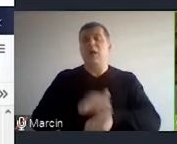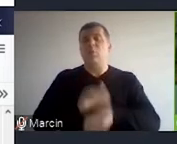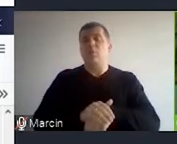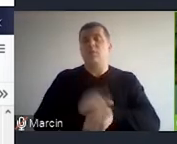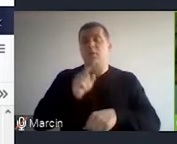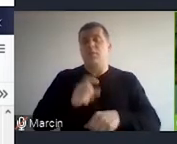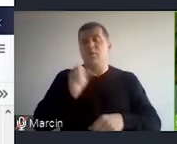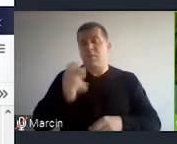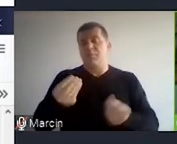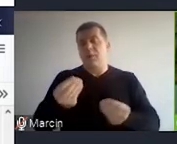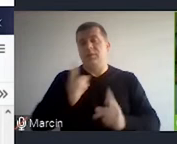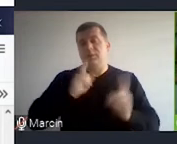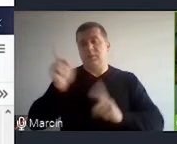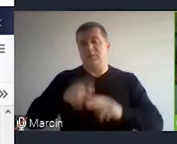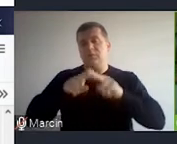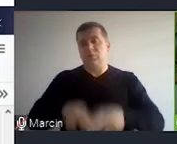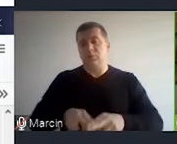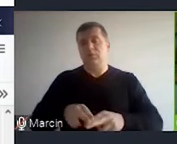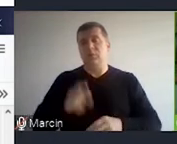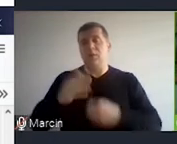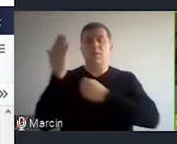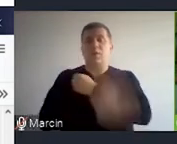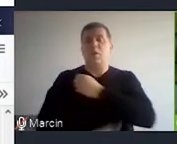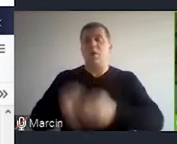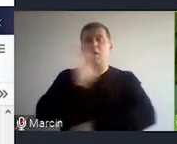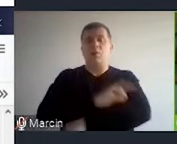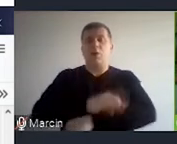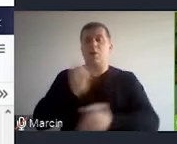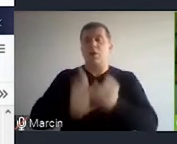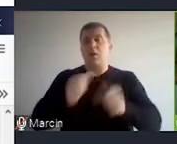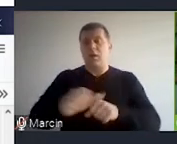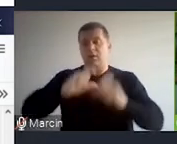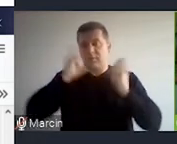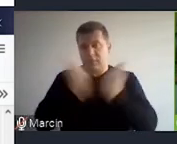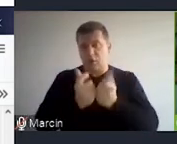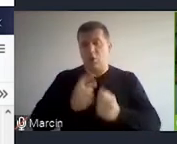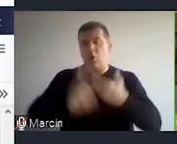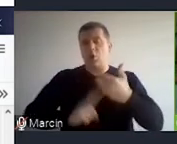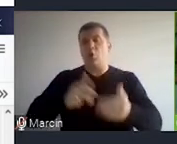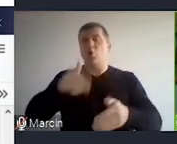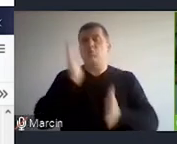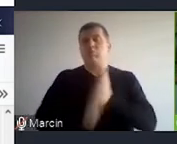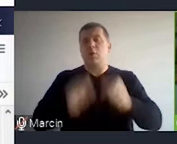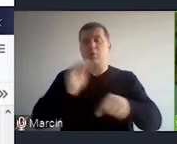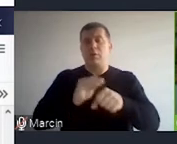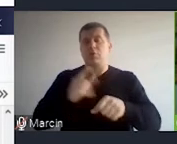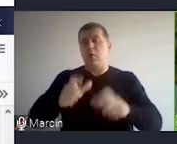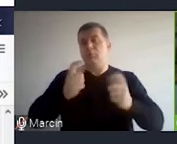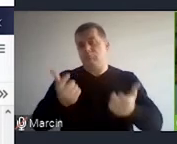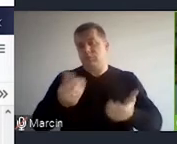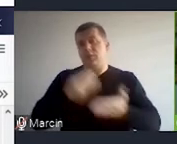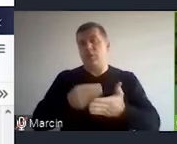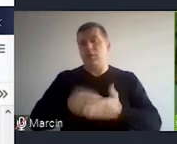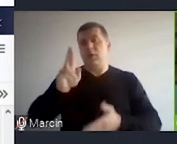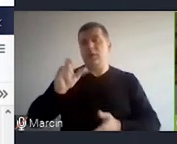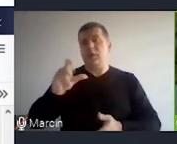takie pieniądze czasem zostaną. Więc na koniec projektu, jeśli jest w całości rozliczany uproszczonymi metodami, a to przypadek kwot